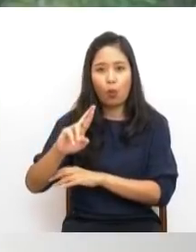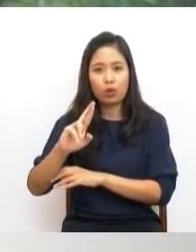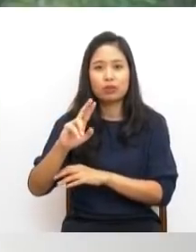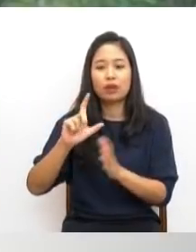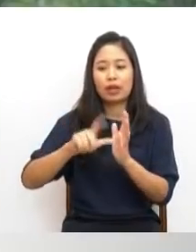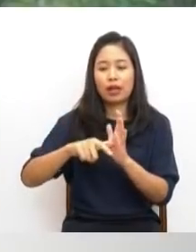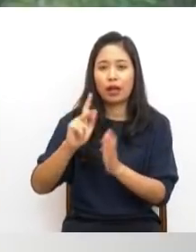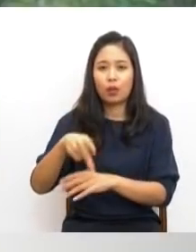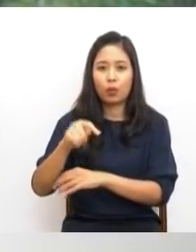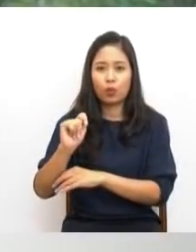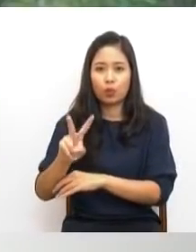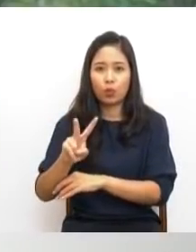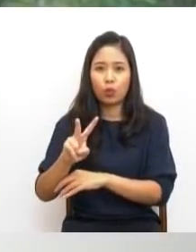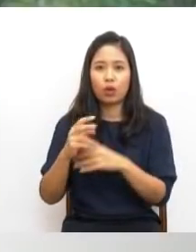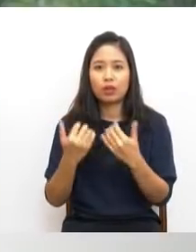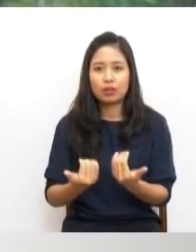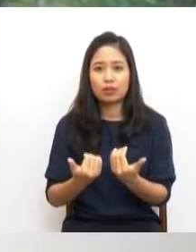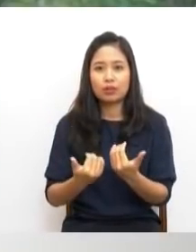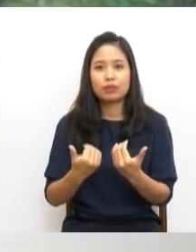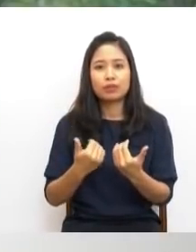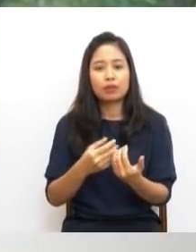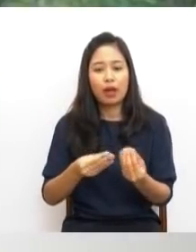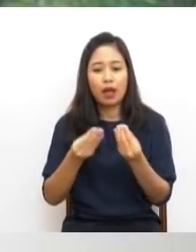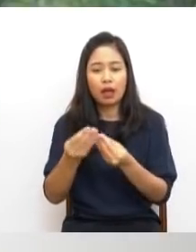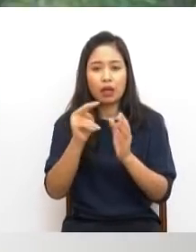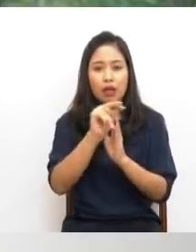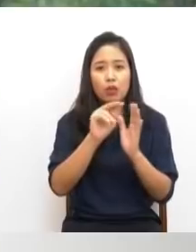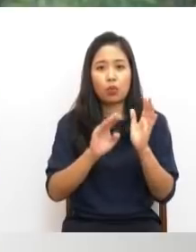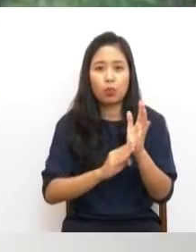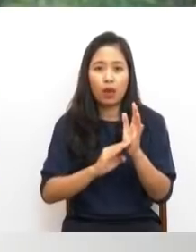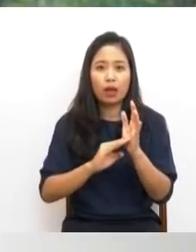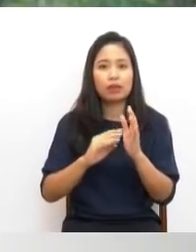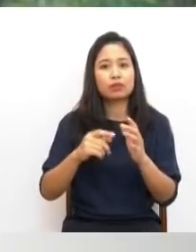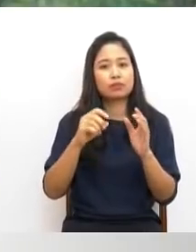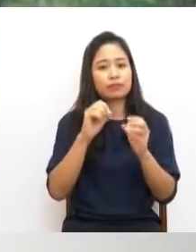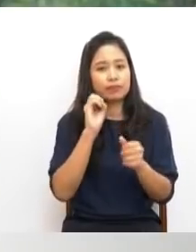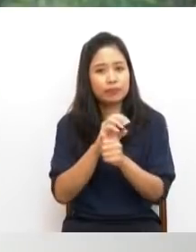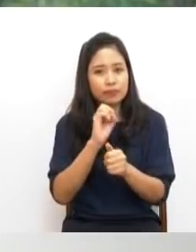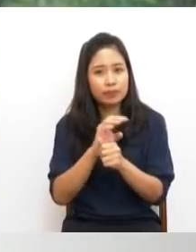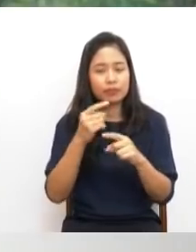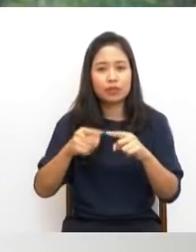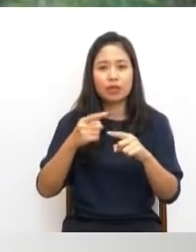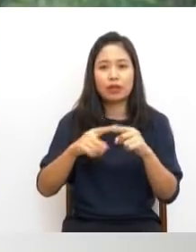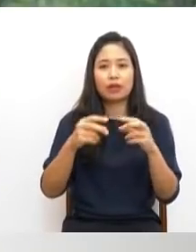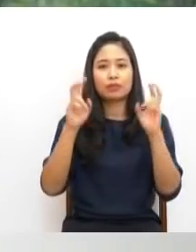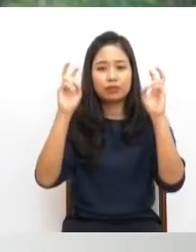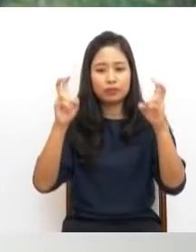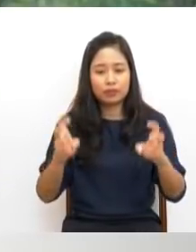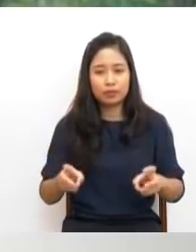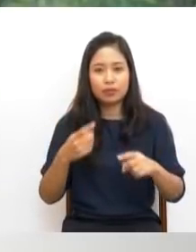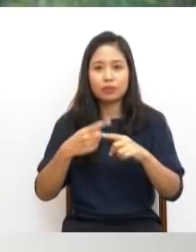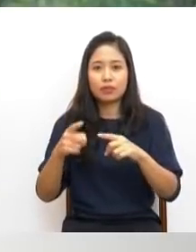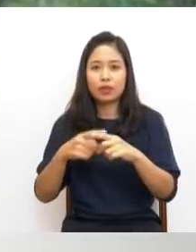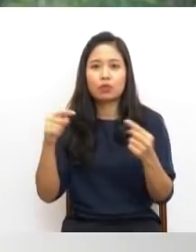ขั้นพื้นฐานนะคะซึ่งในวันนี้ค่ะท่านจะมามอบนโยบายแล้วก็ข้อเสนอแนะต่างๆในหลายประเด็นด้วยกันเลยนะคะไม่ว่าจะ